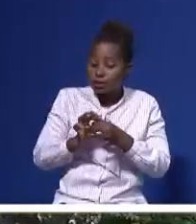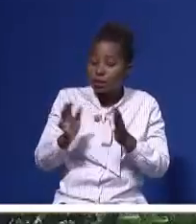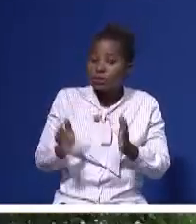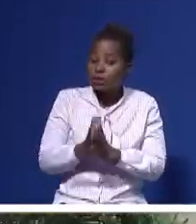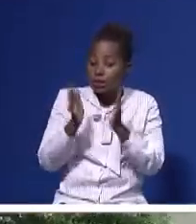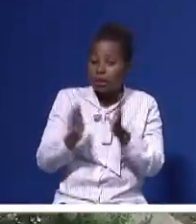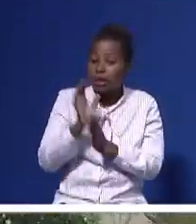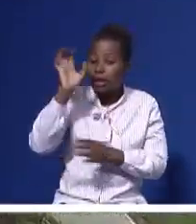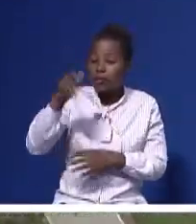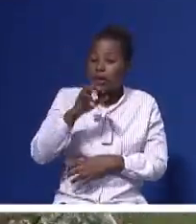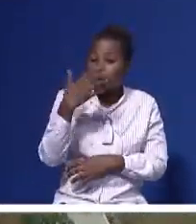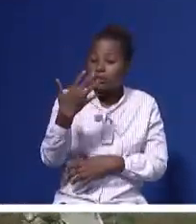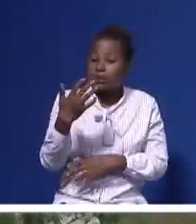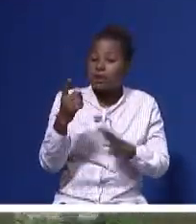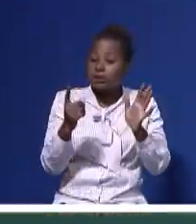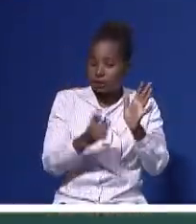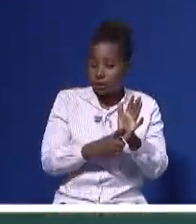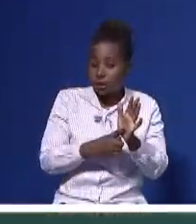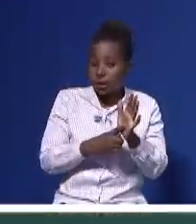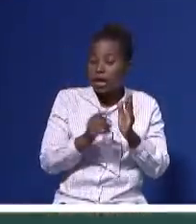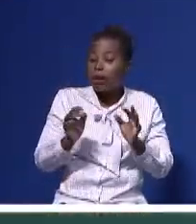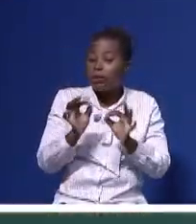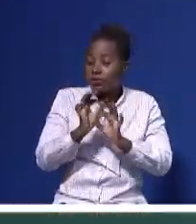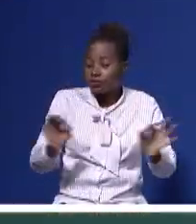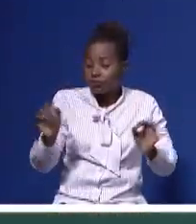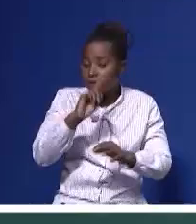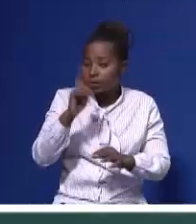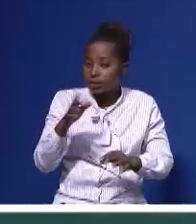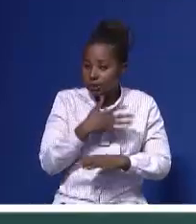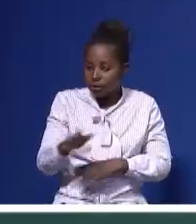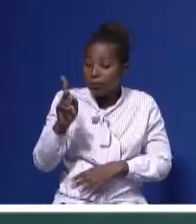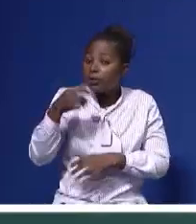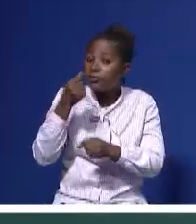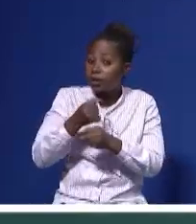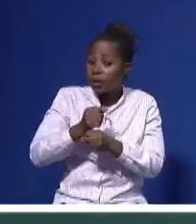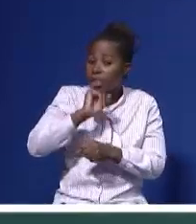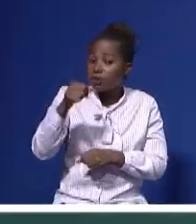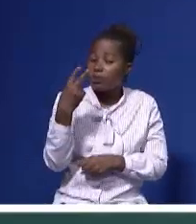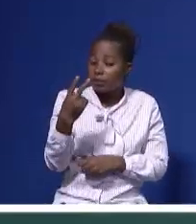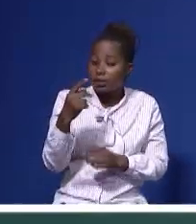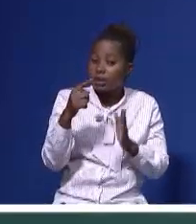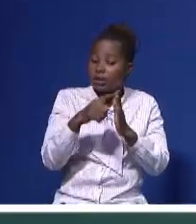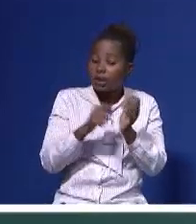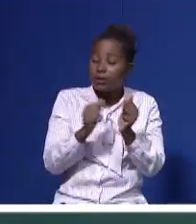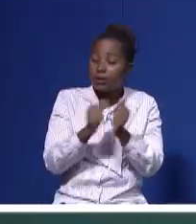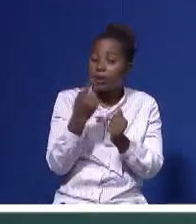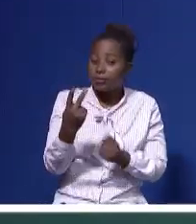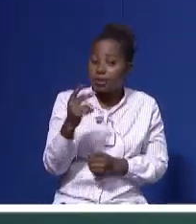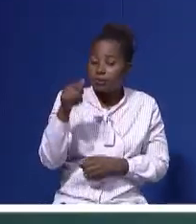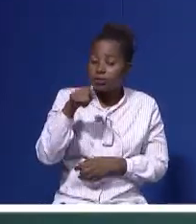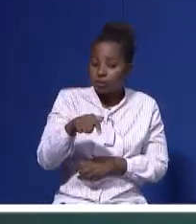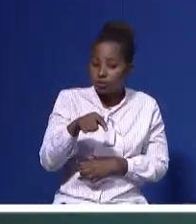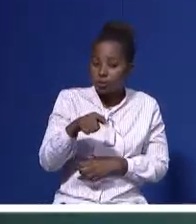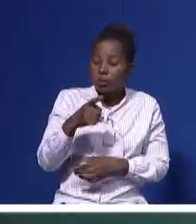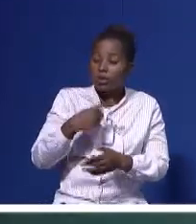maadhimisho ya miaka 56 ya mapinduzi matukufu ya Zanzibar zitakazofanyika Jumapili tarehe 12 mwezi huu katika uwanja